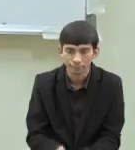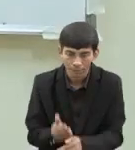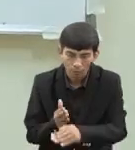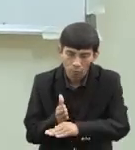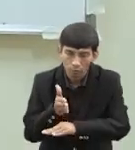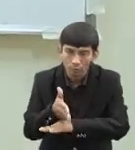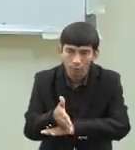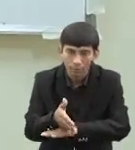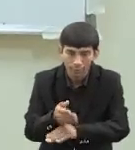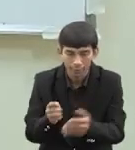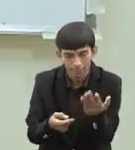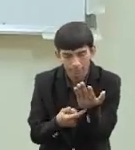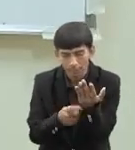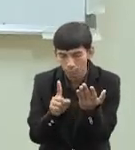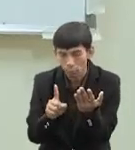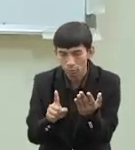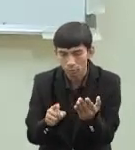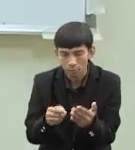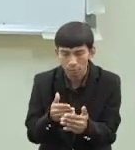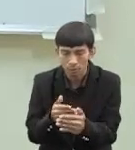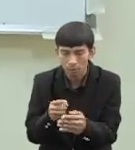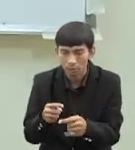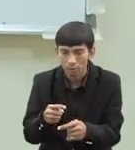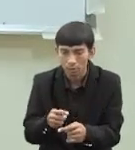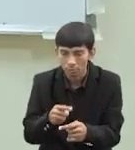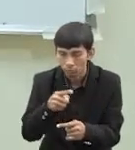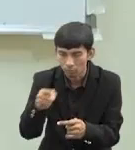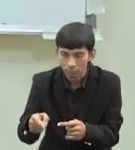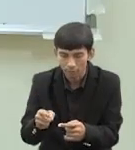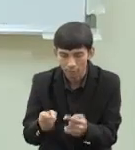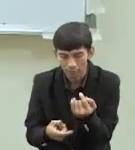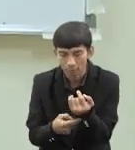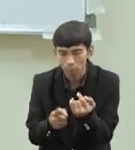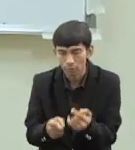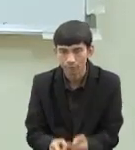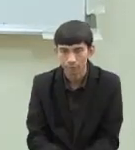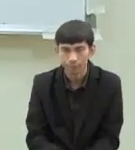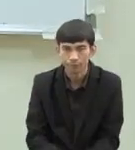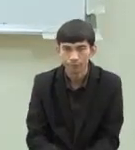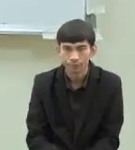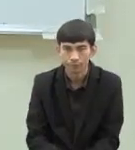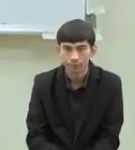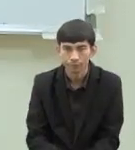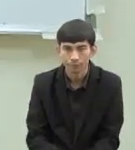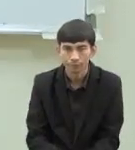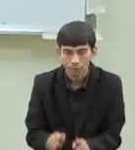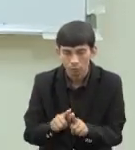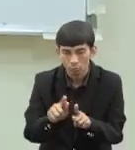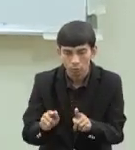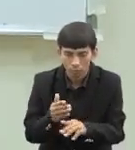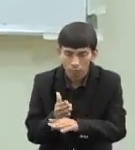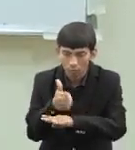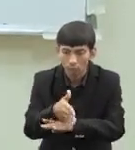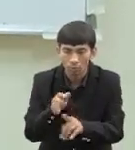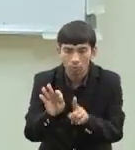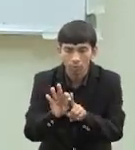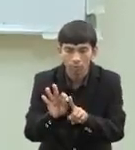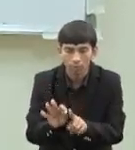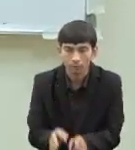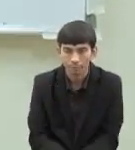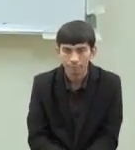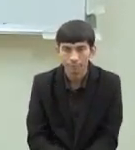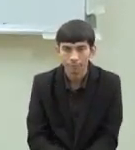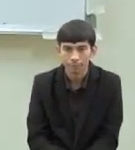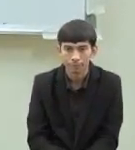Người ta chá lông bì xì nhà khăn mối. Mộc xì nhà khăn mối tiện nè con á. Áo chú mùi thả ca chong chá lông. Ờ ca chua nâng chá lông. Chá lông vẹn nè con.